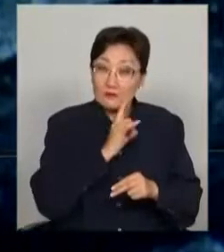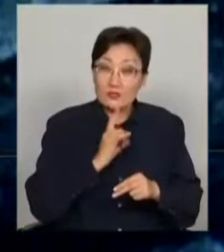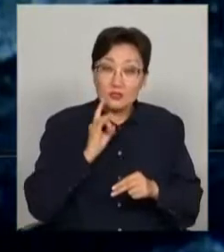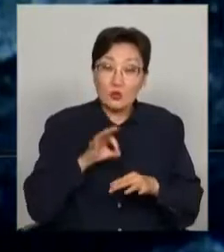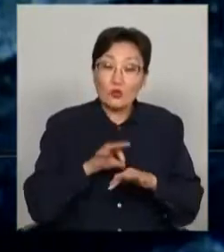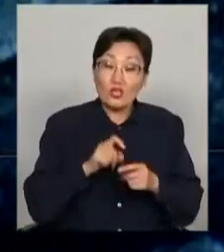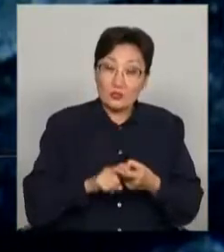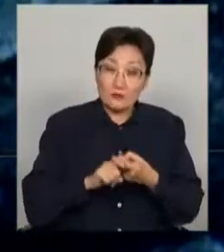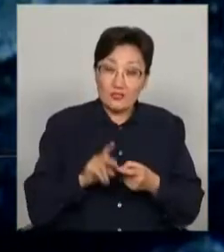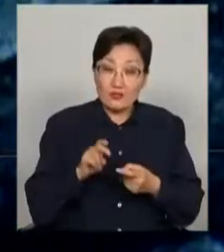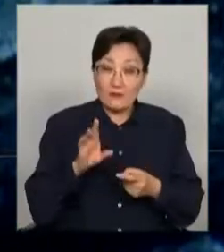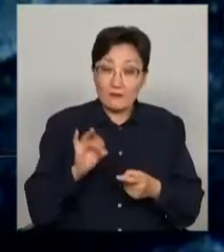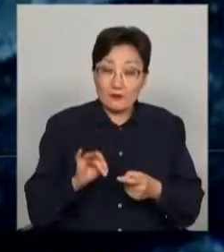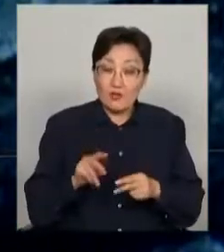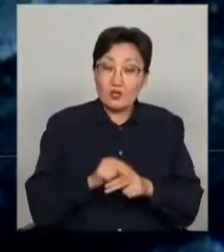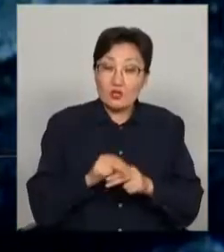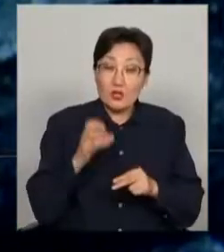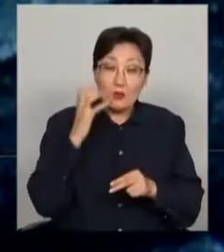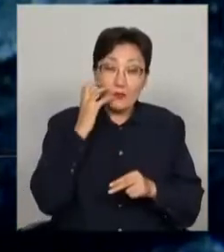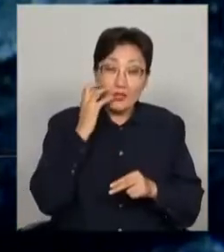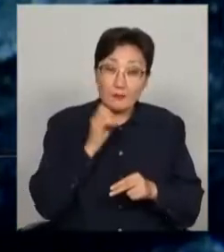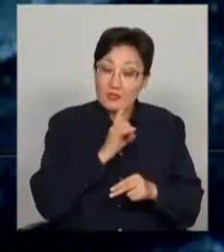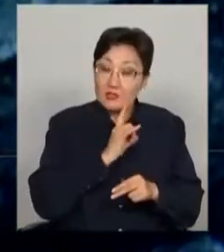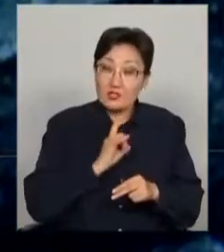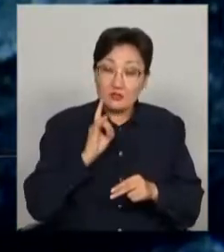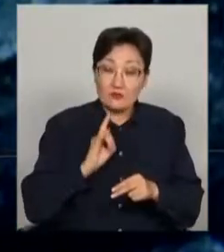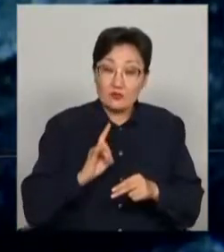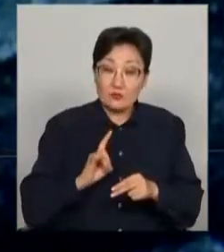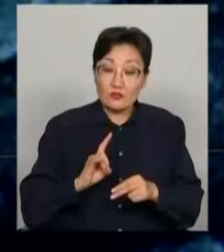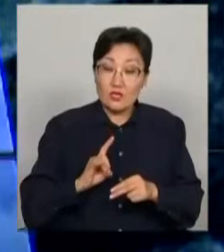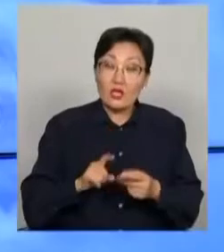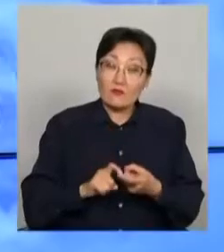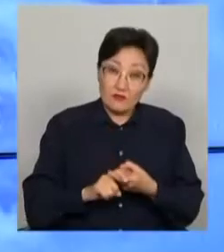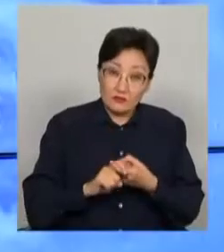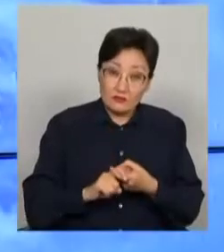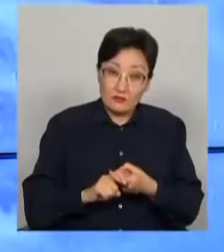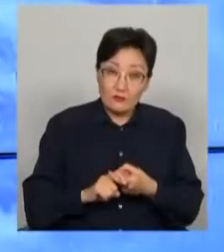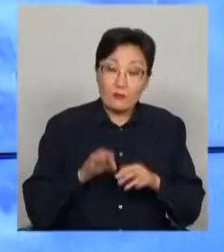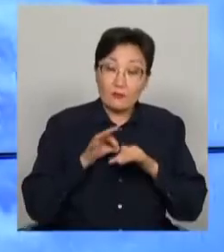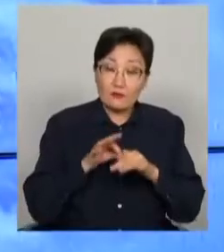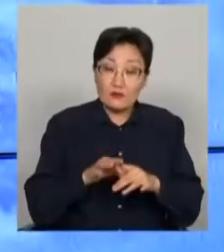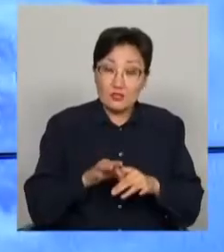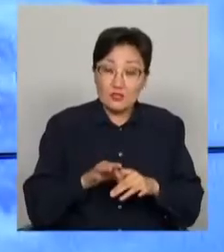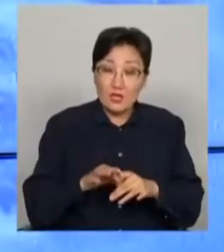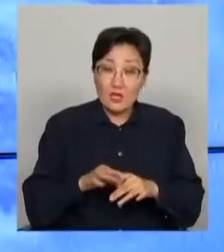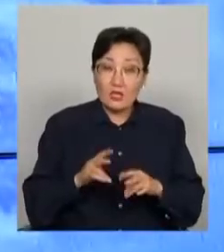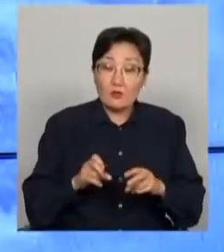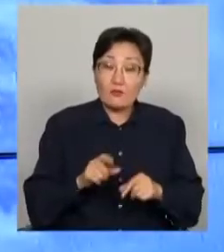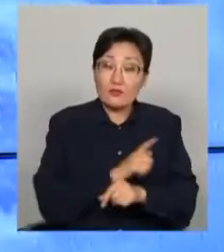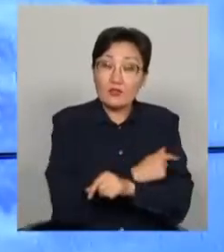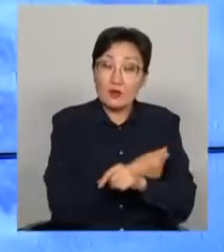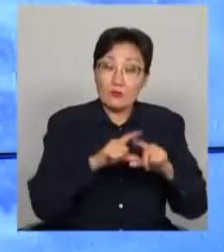коронавируса? Лечение беременной женщины коронавирусной инфекции проводится на